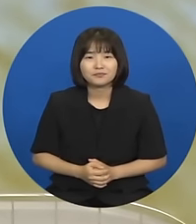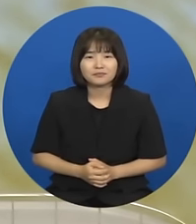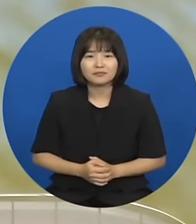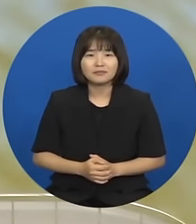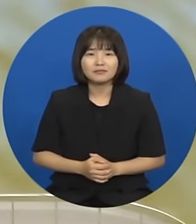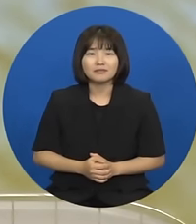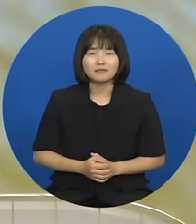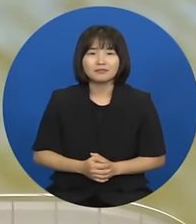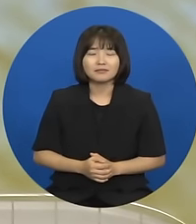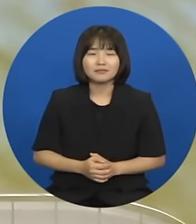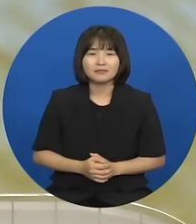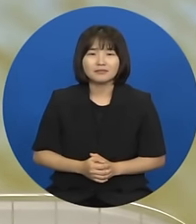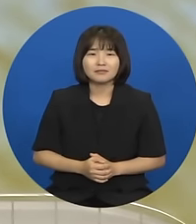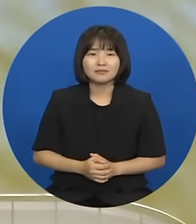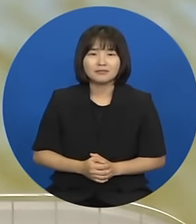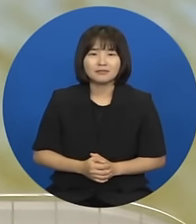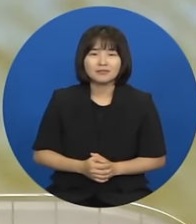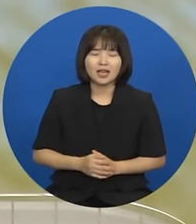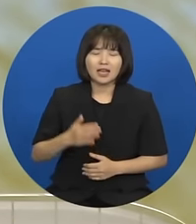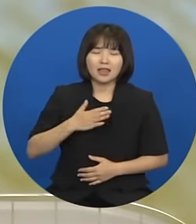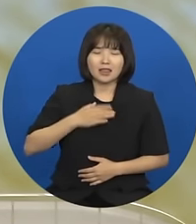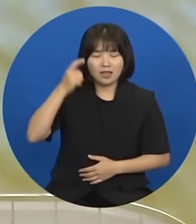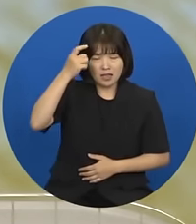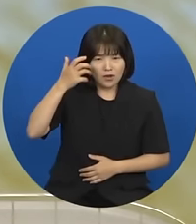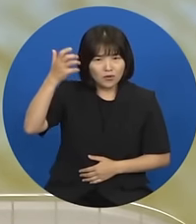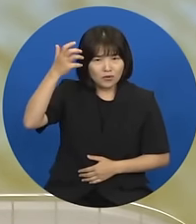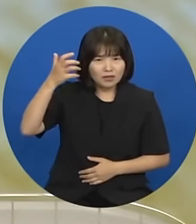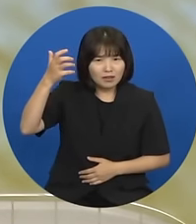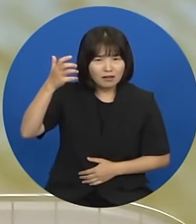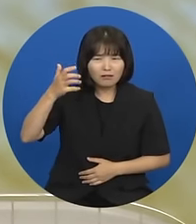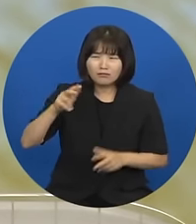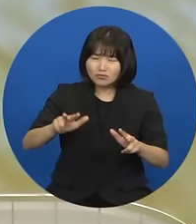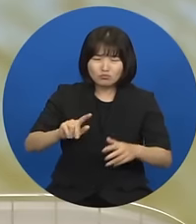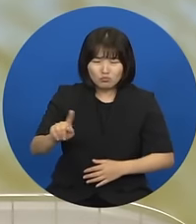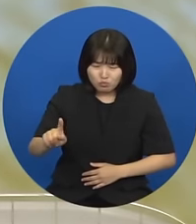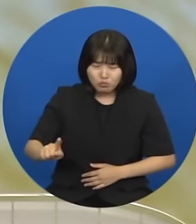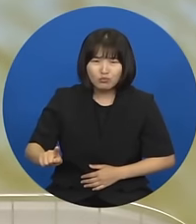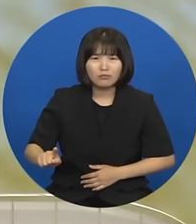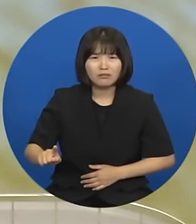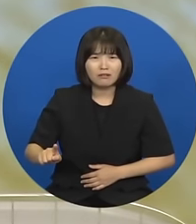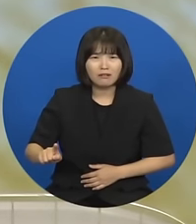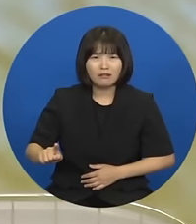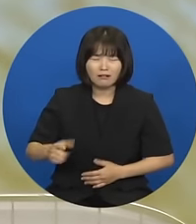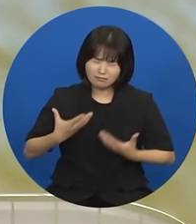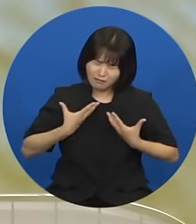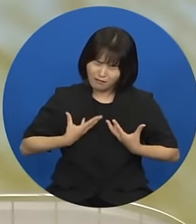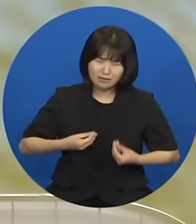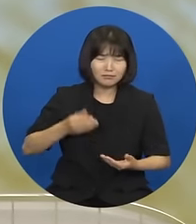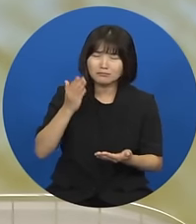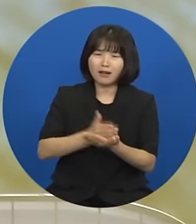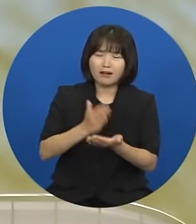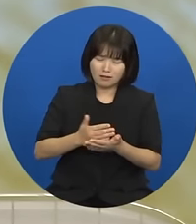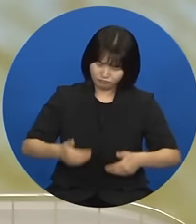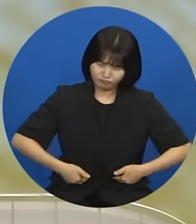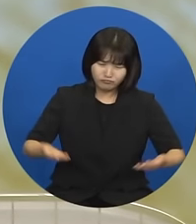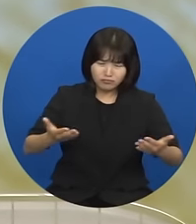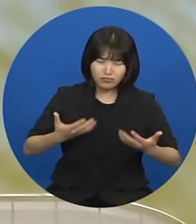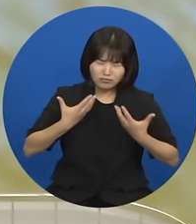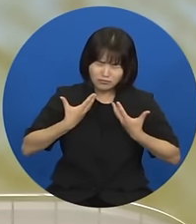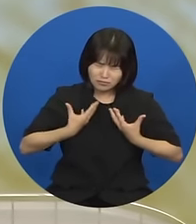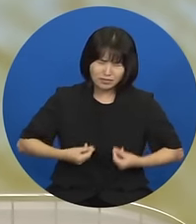그러지 않으셨을까요? 내 영혼아, 너 지금 뭐 하는 거야? 너 낙심하지 마. 너 좌절하지